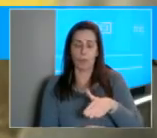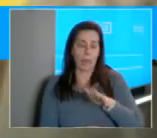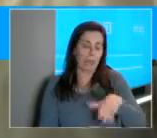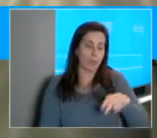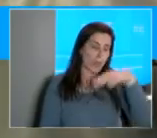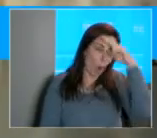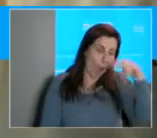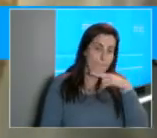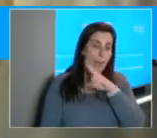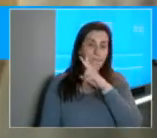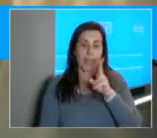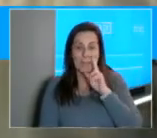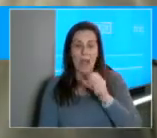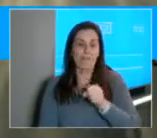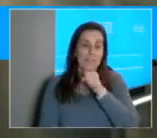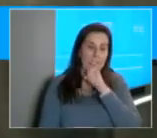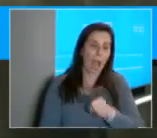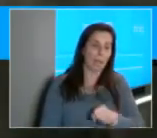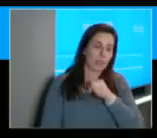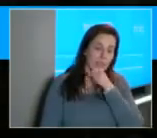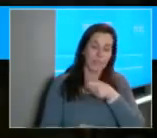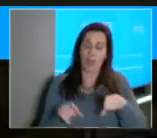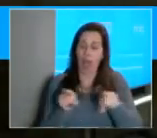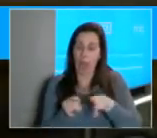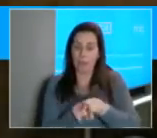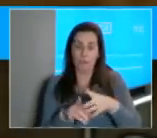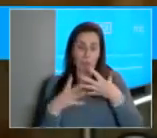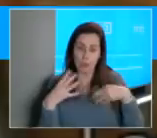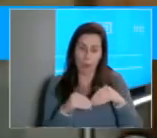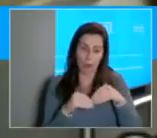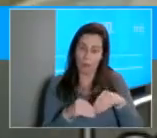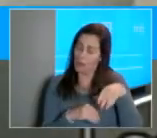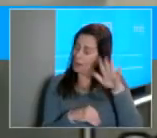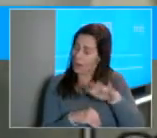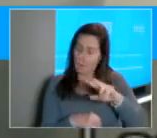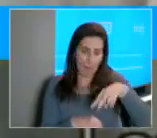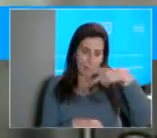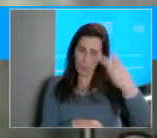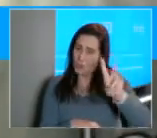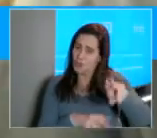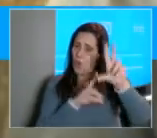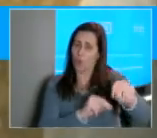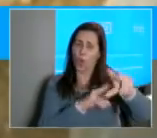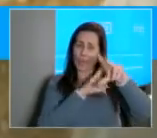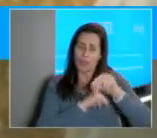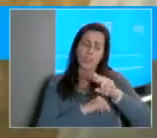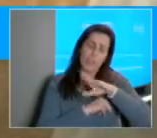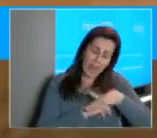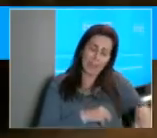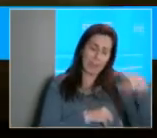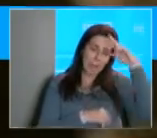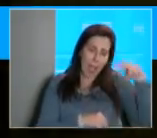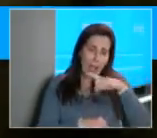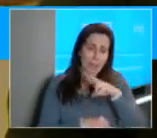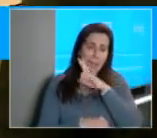וסבות וסבתות ואחים ומשפחות, גם בצד השני יש אותו דבר,